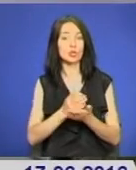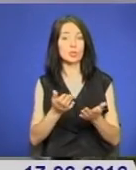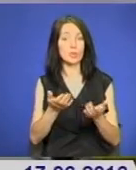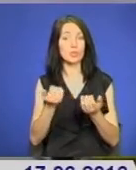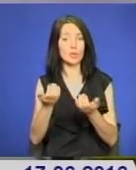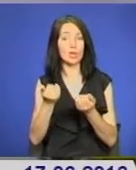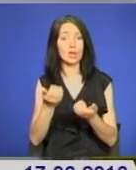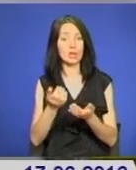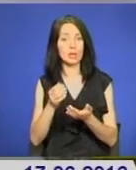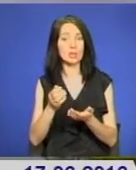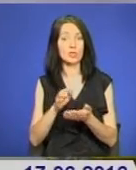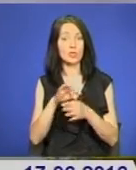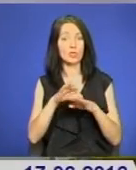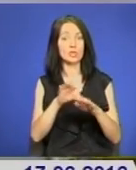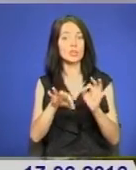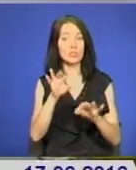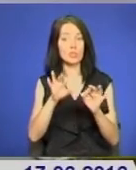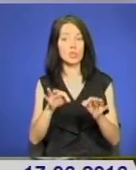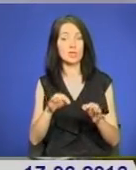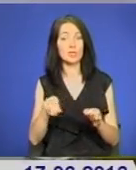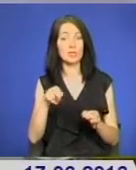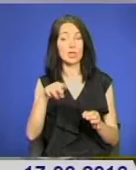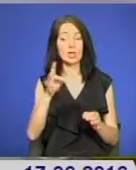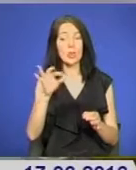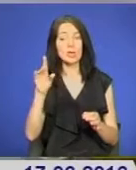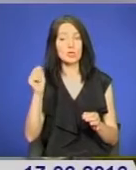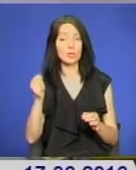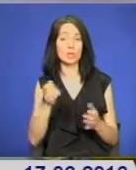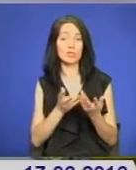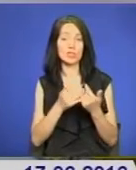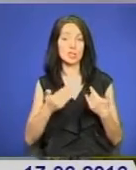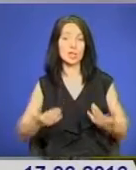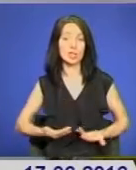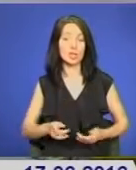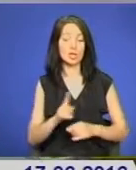і призовників з числа жителів Тернопільської області.